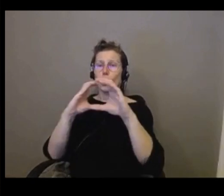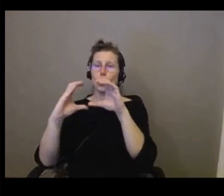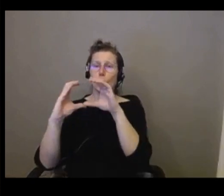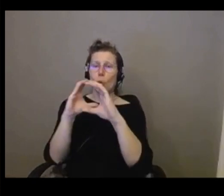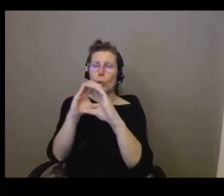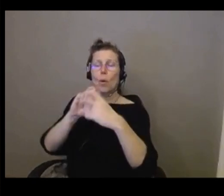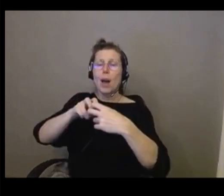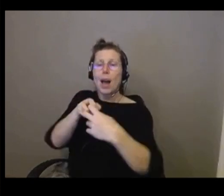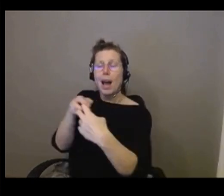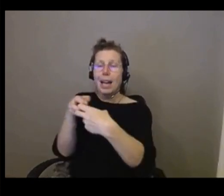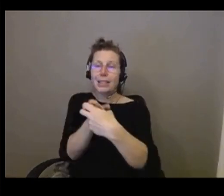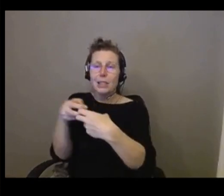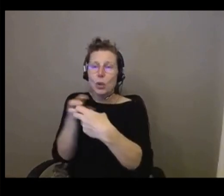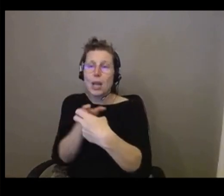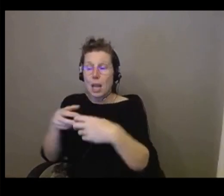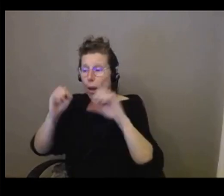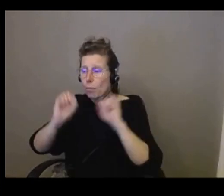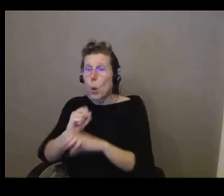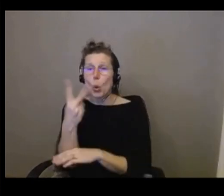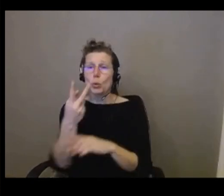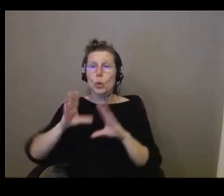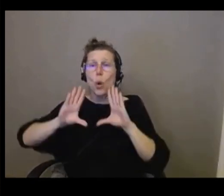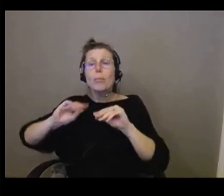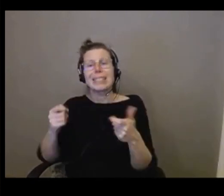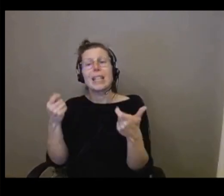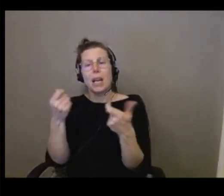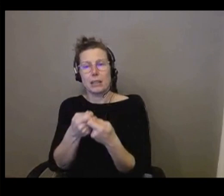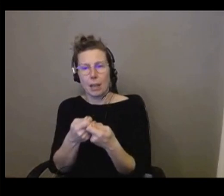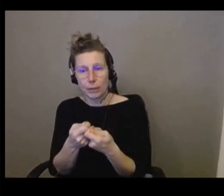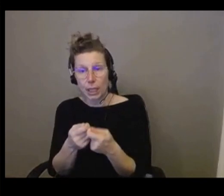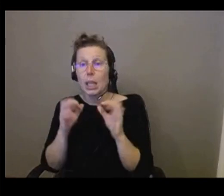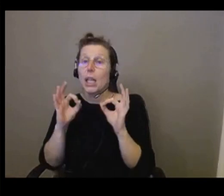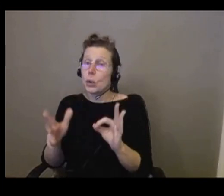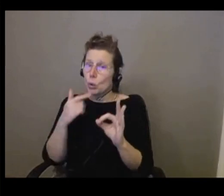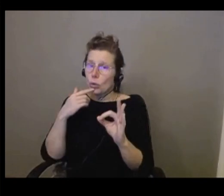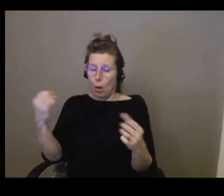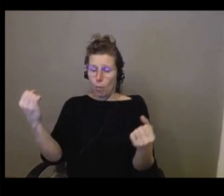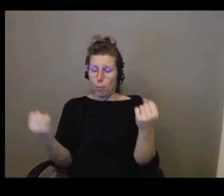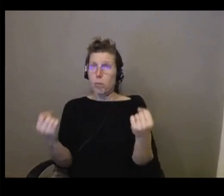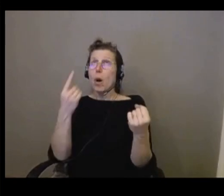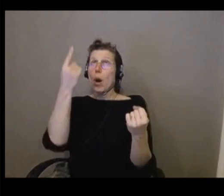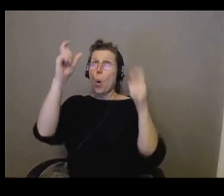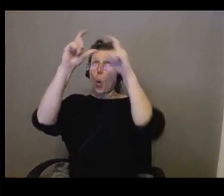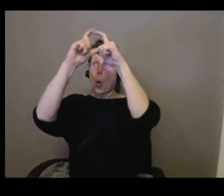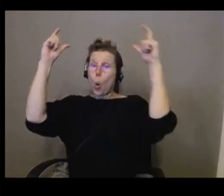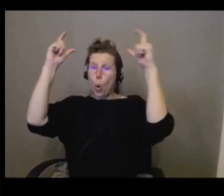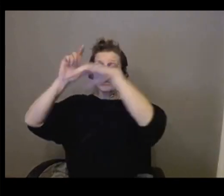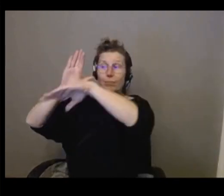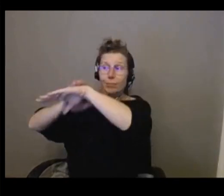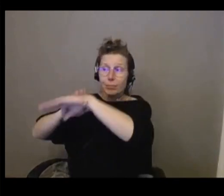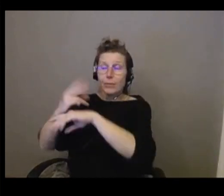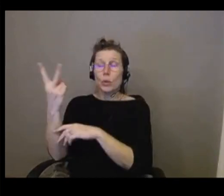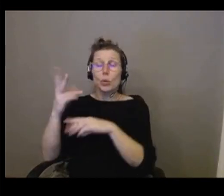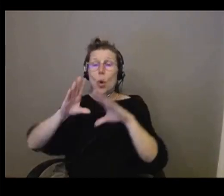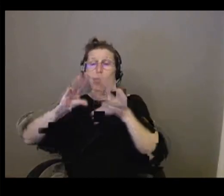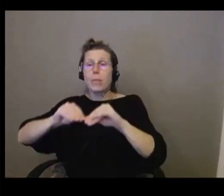2 places adaptées à bord. Et c'est d'ailleurs mentionné à l'avant du bus. Alors, à quand la question de est-ce que la place est